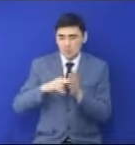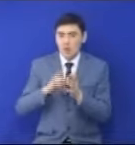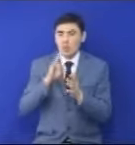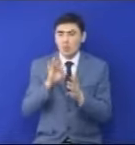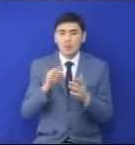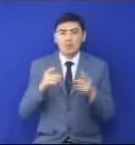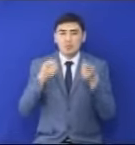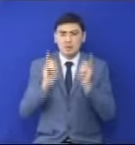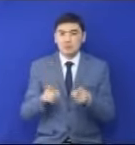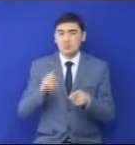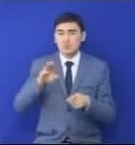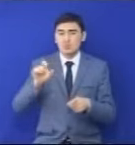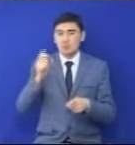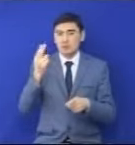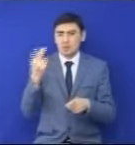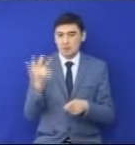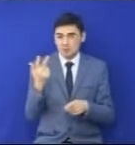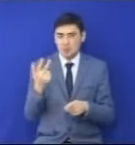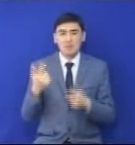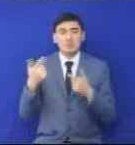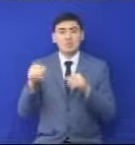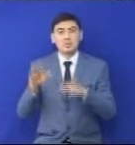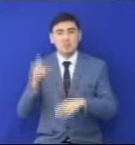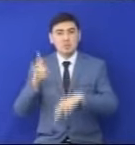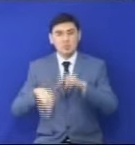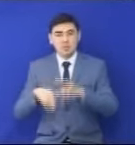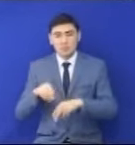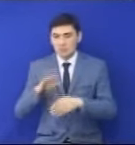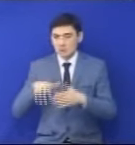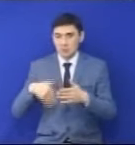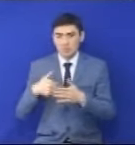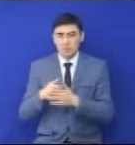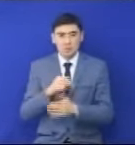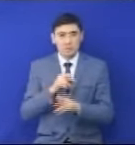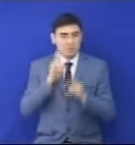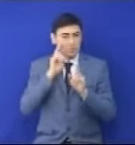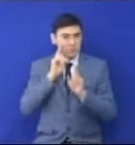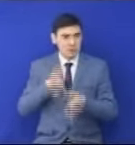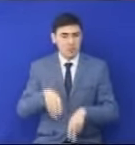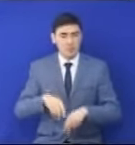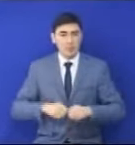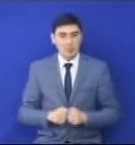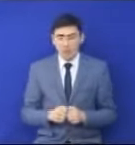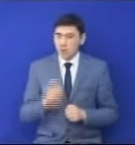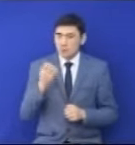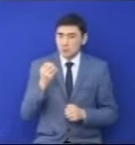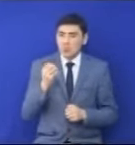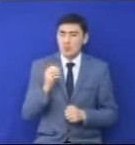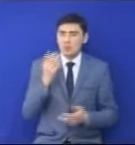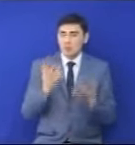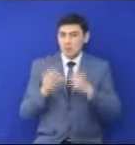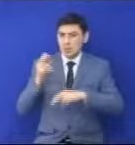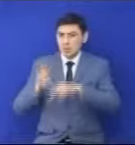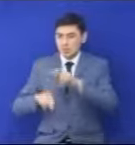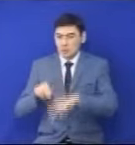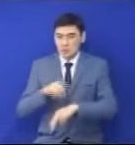қай жерден салынатыны әлі белгісіз. Бұған қоса еліміздегі қолданыстағы заң актілері инвесторларға капиталды қайтаруда